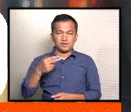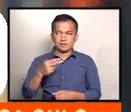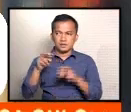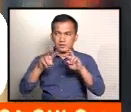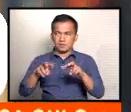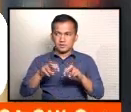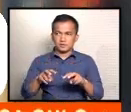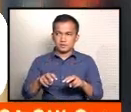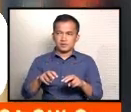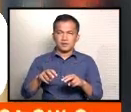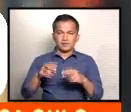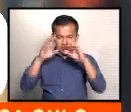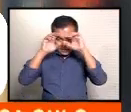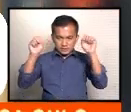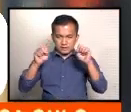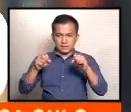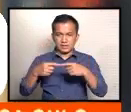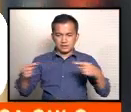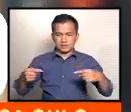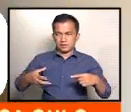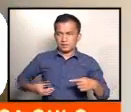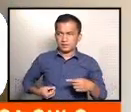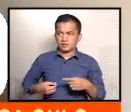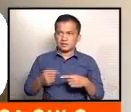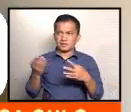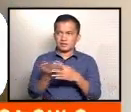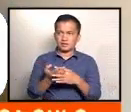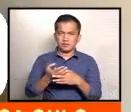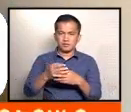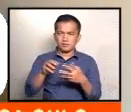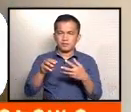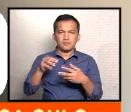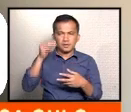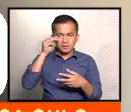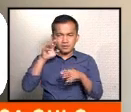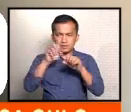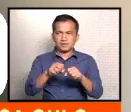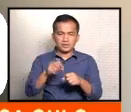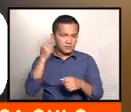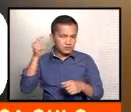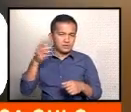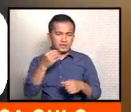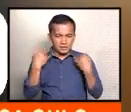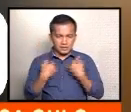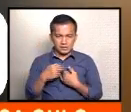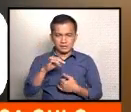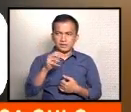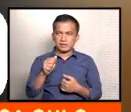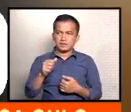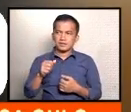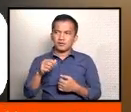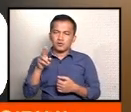Presidential Anti-Corruption Commission, nakialam umano si Macalambon sa kaso ng nahulihan ng ginto at alahas sa NAIA. Si Umpa naman